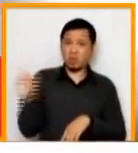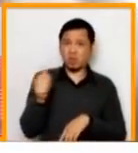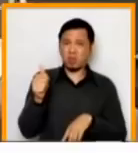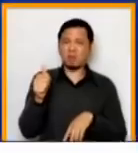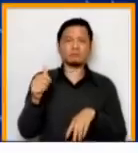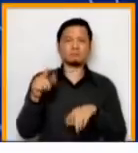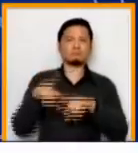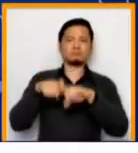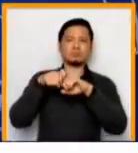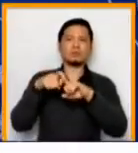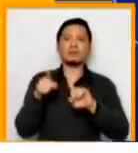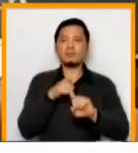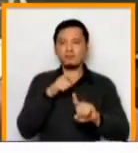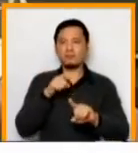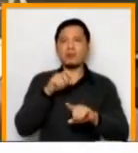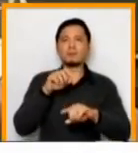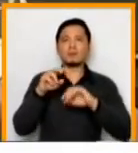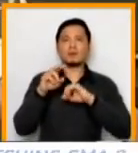Occidental.